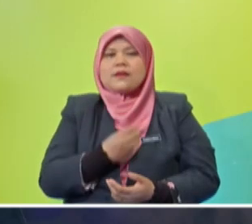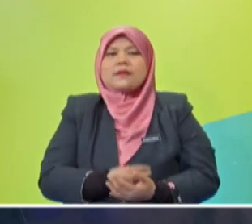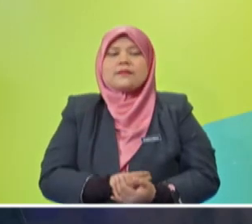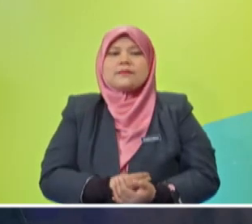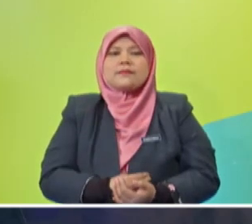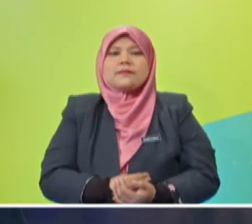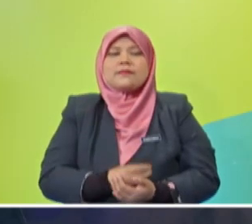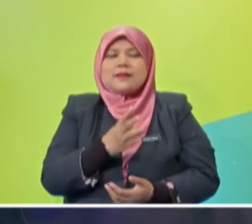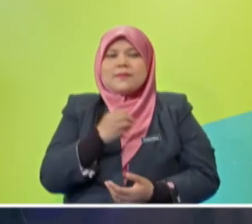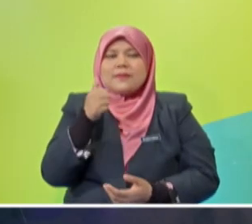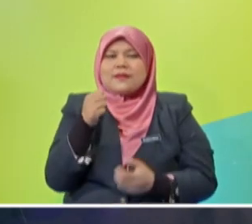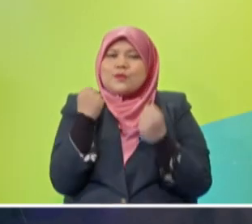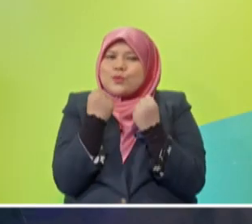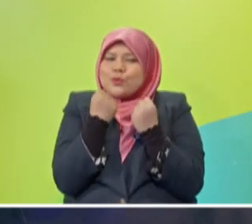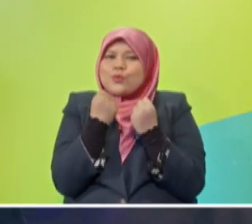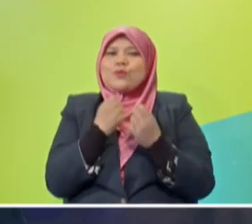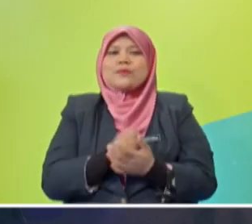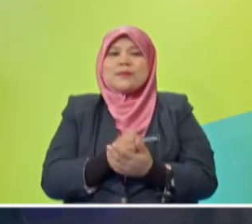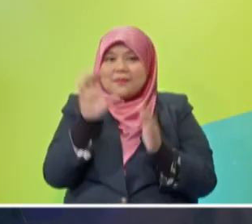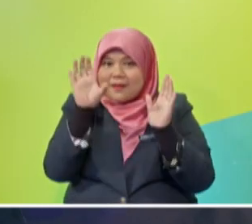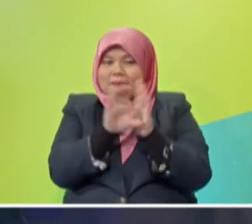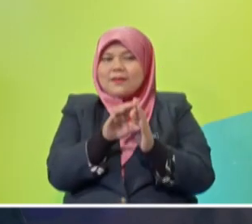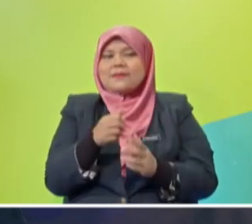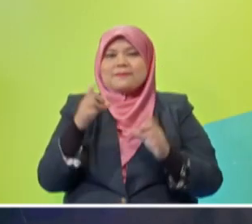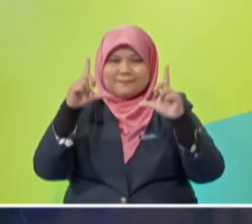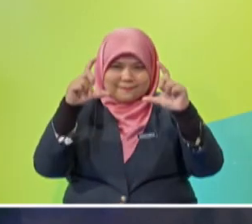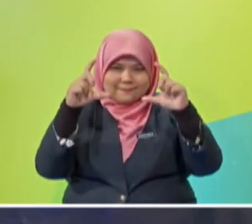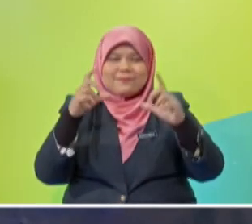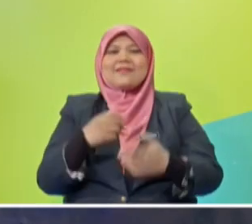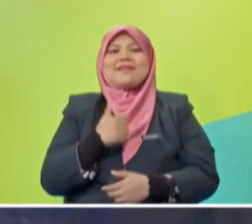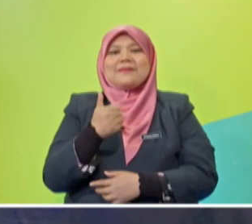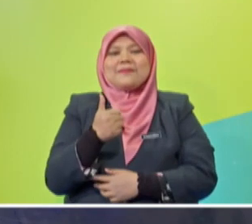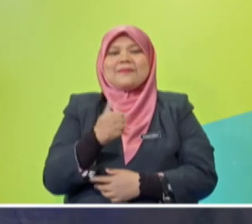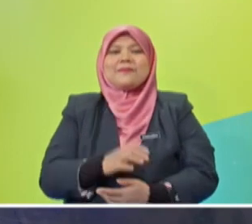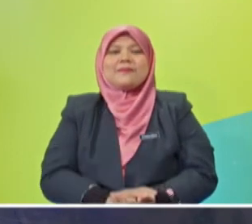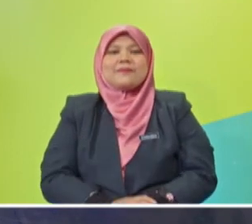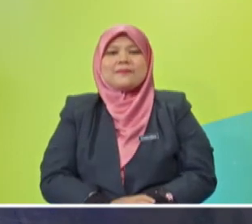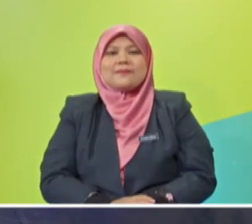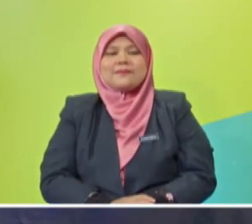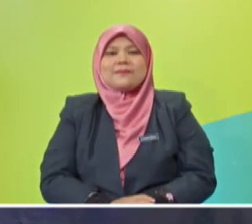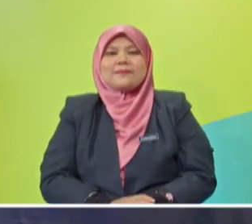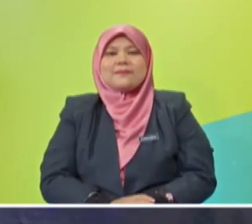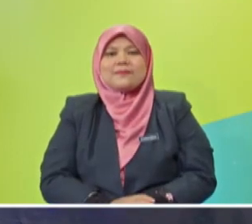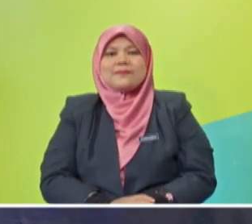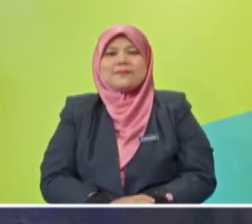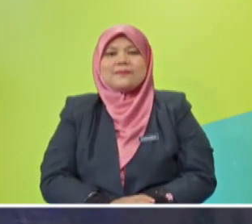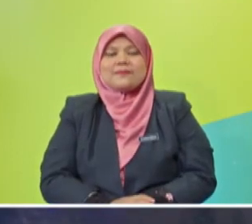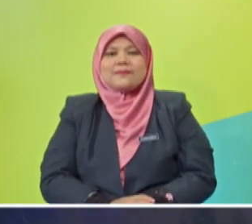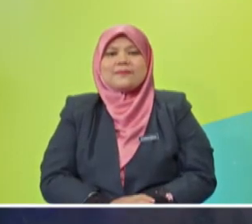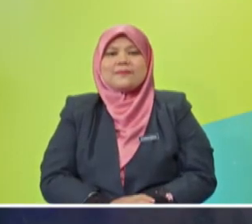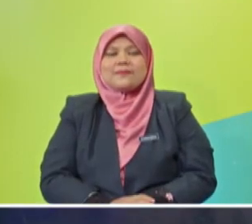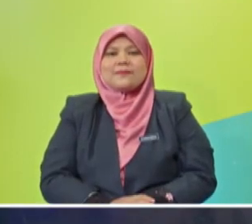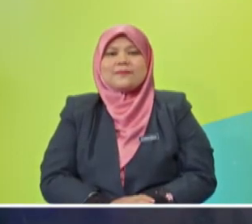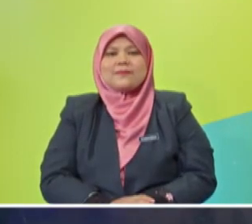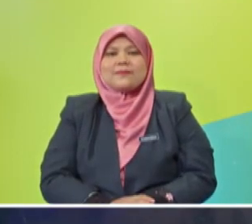dekat sana, sejuk je. Nak ambil gambar pun seronok kan? Betul. Pemandangan dia sangat cantik. Okey, boleh tak Abang Irfan tolong lekatkan lokasi